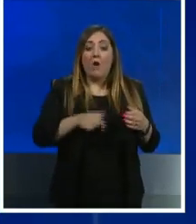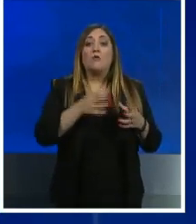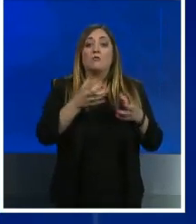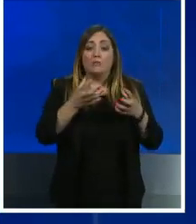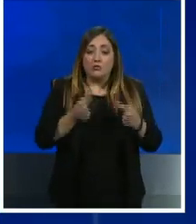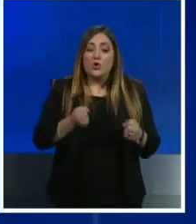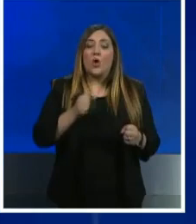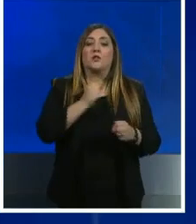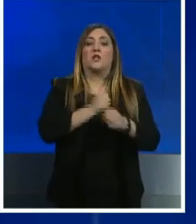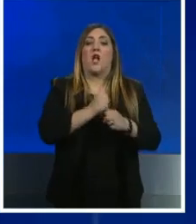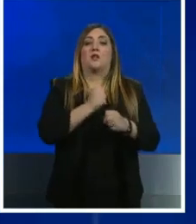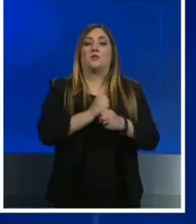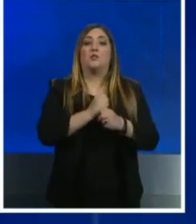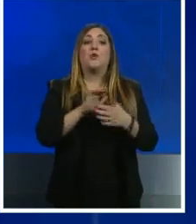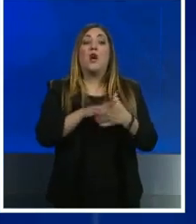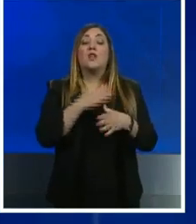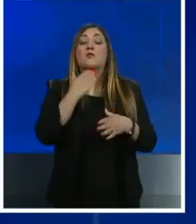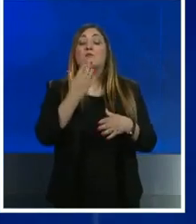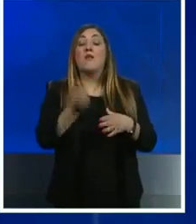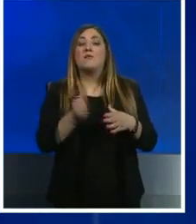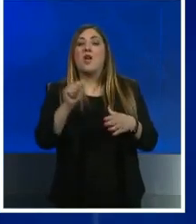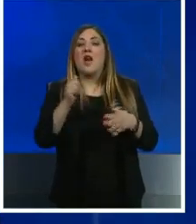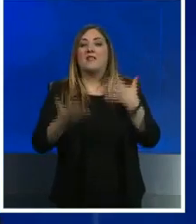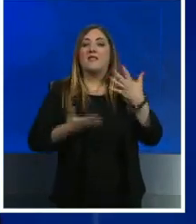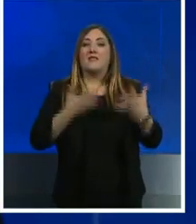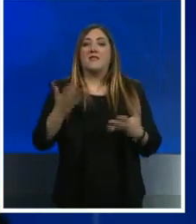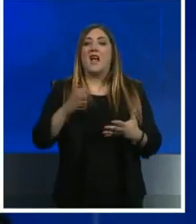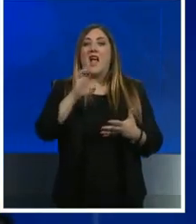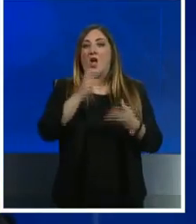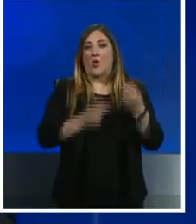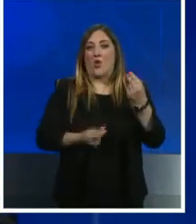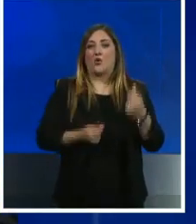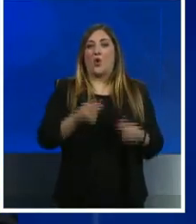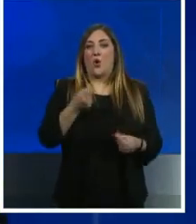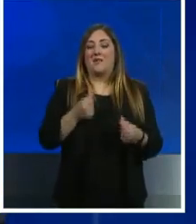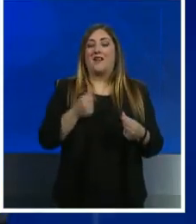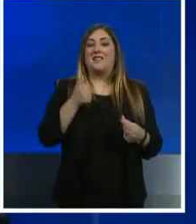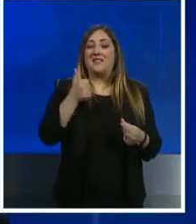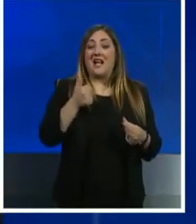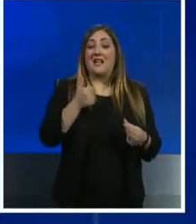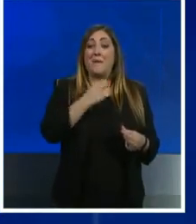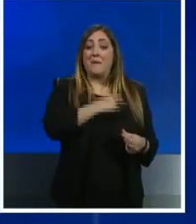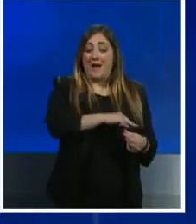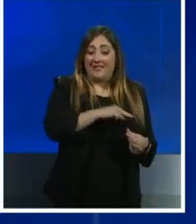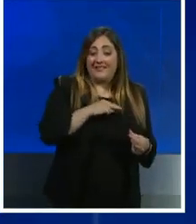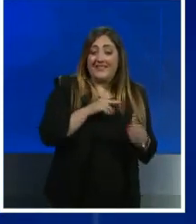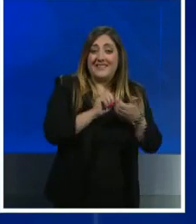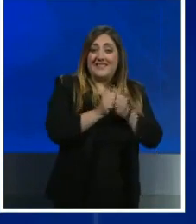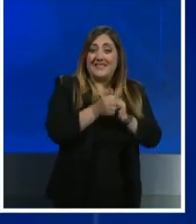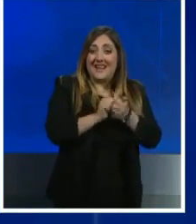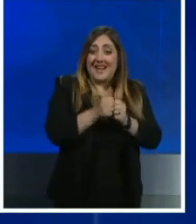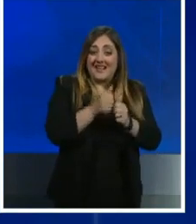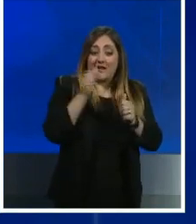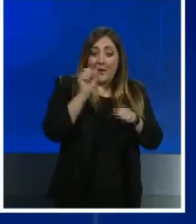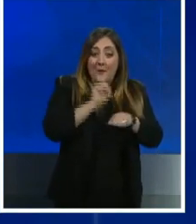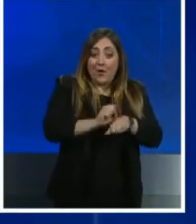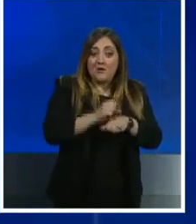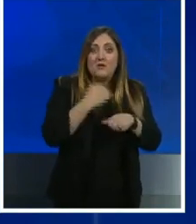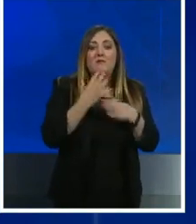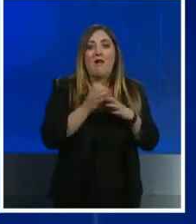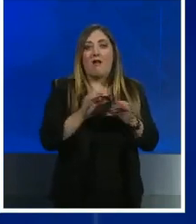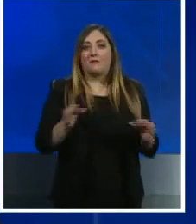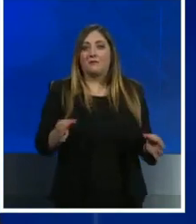ta' attività ekonomika mingħajr ma kien hemm biżejjed Maltin imħarġin għalija, issa aħna